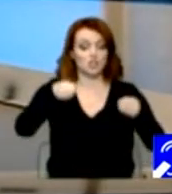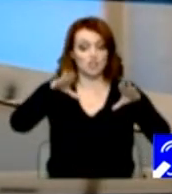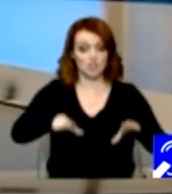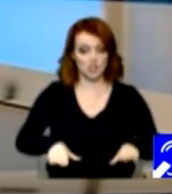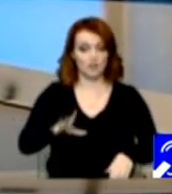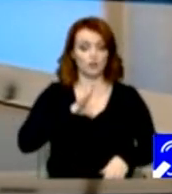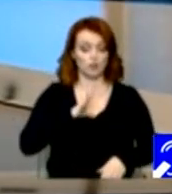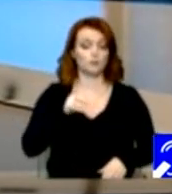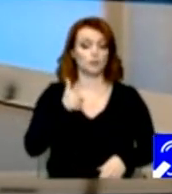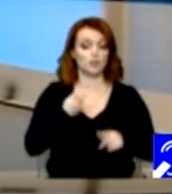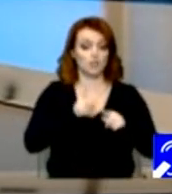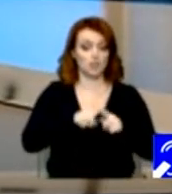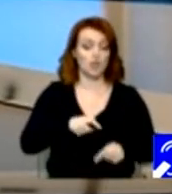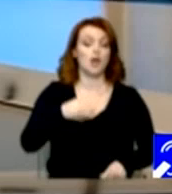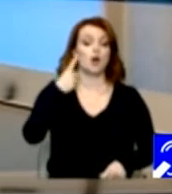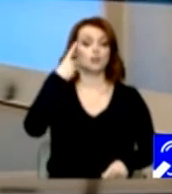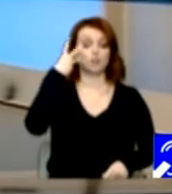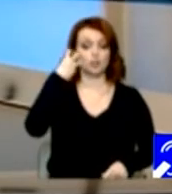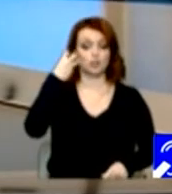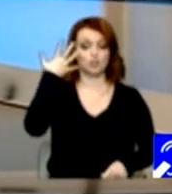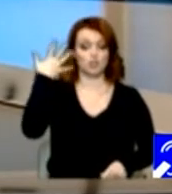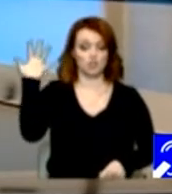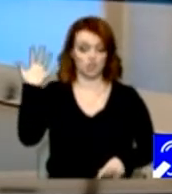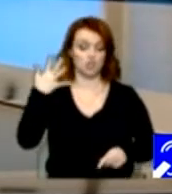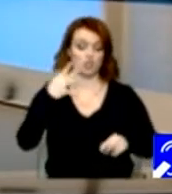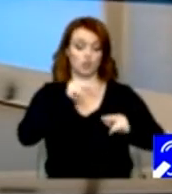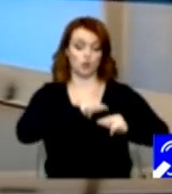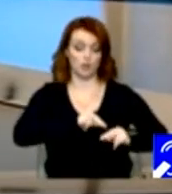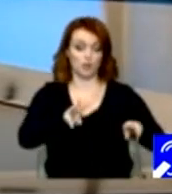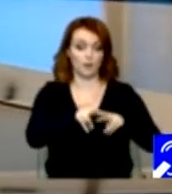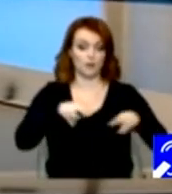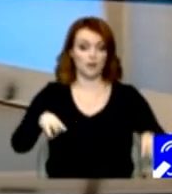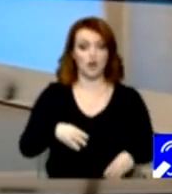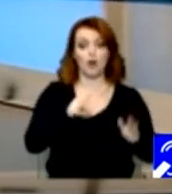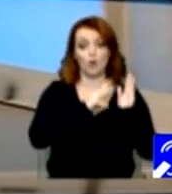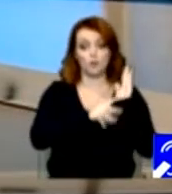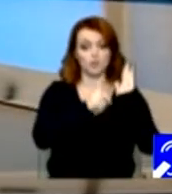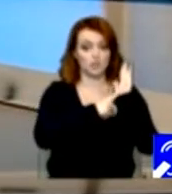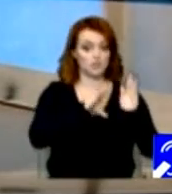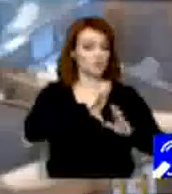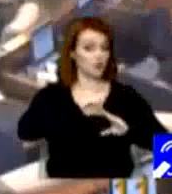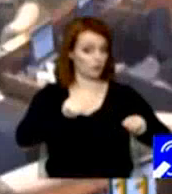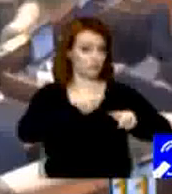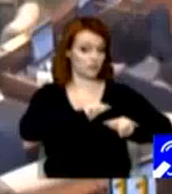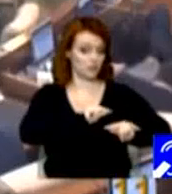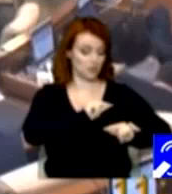unul dintre cei 358 de angajați ai Parlamentului 86 nu sunt vaccinați